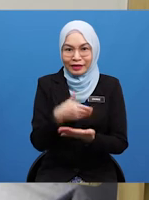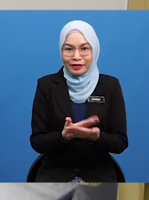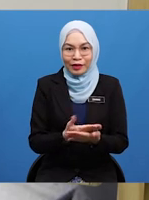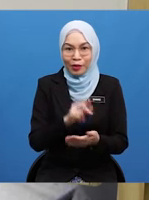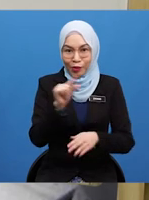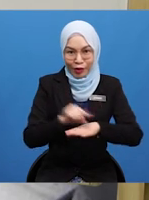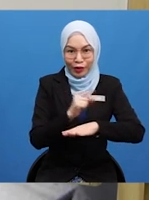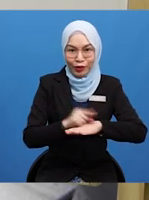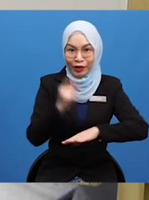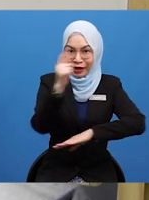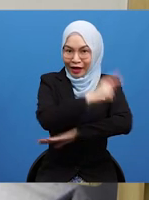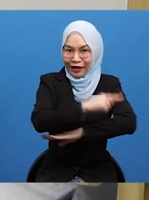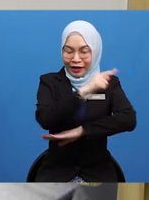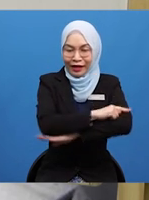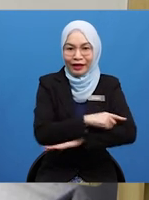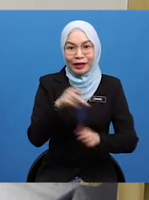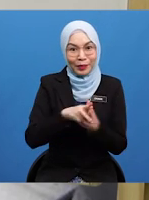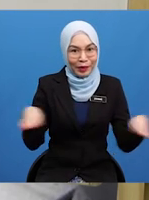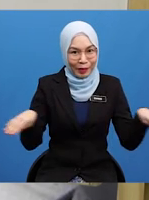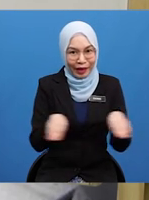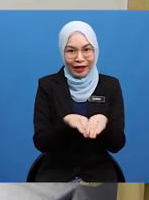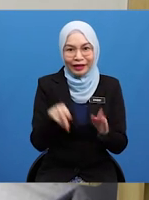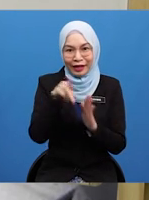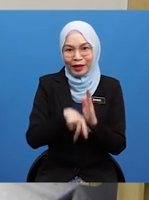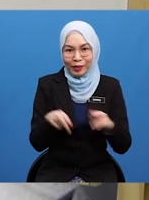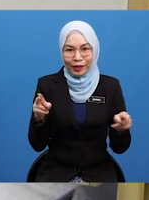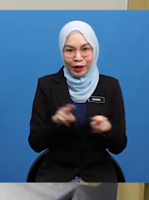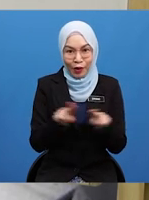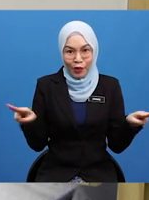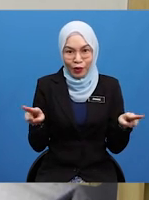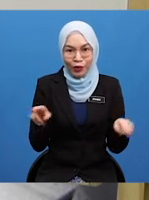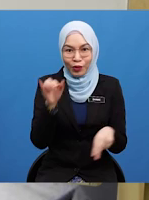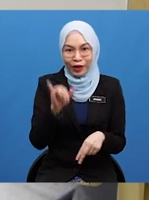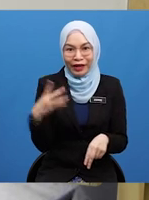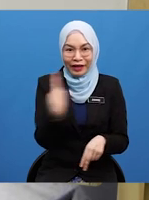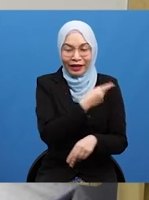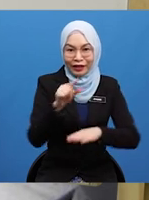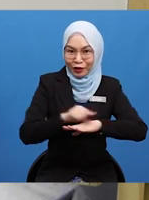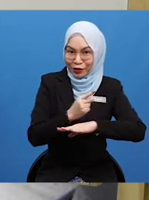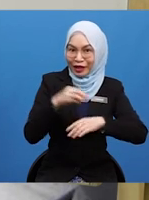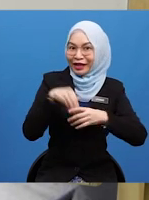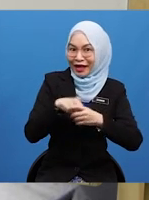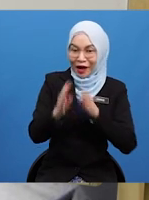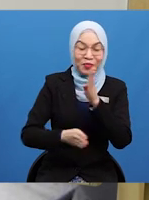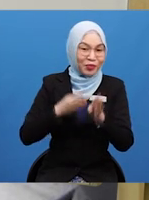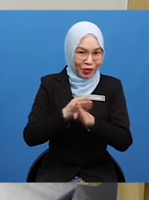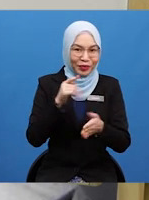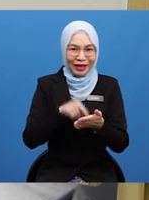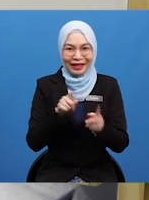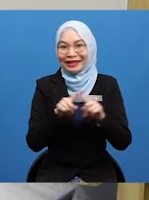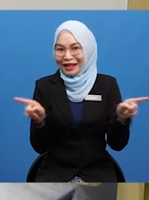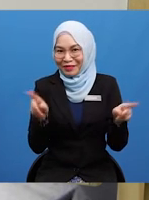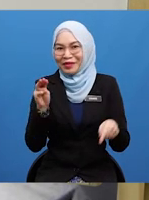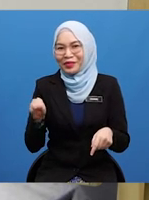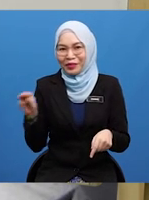Pelbagai pengukuran yang terdapat di atas muka bumi kita ini. Tetapi, murid-murid akan belajar bersama Cikgu